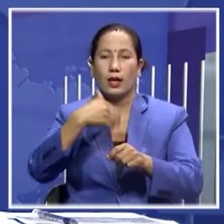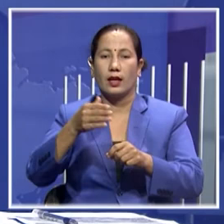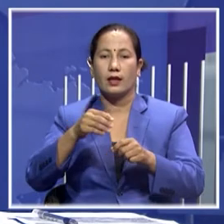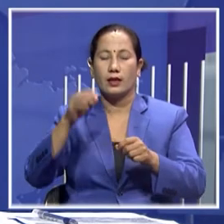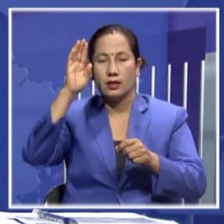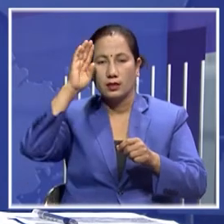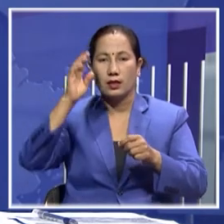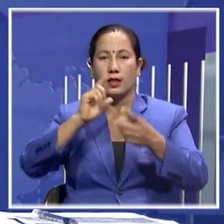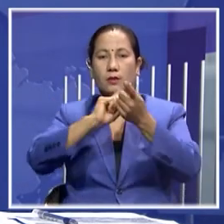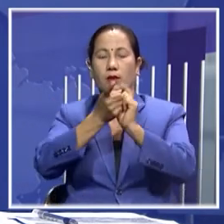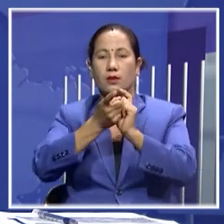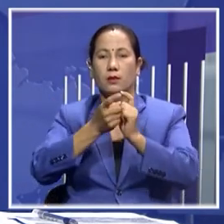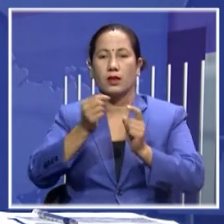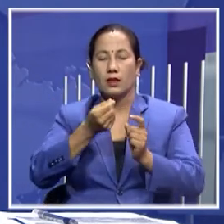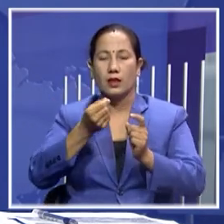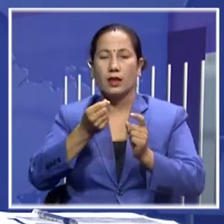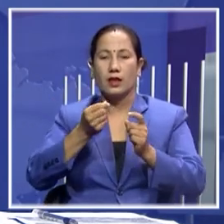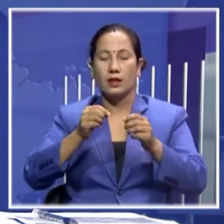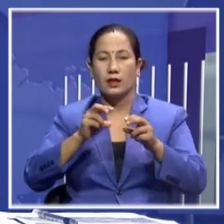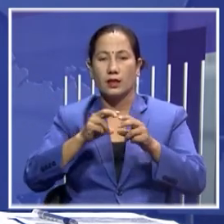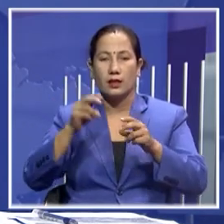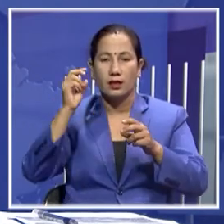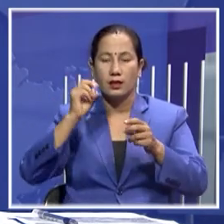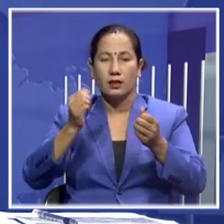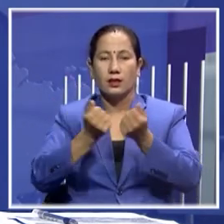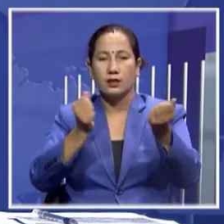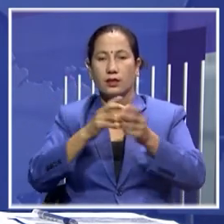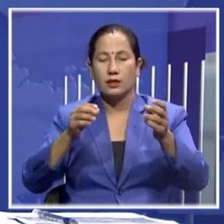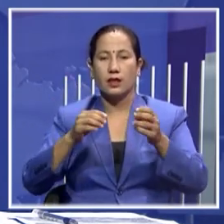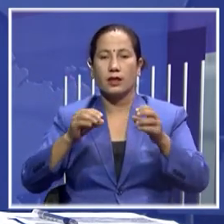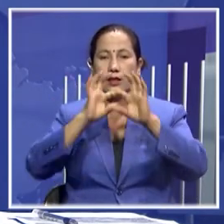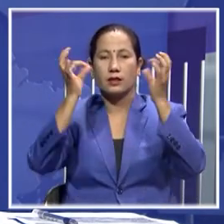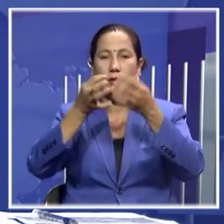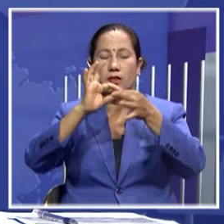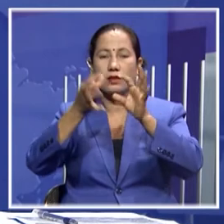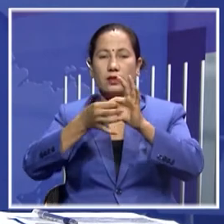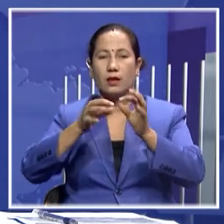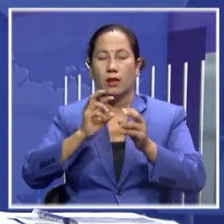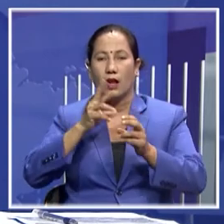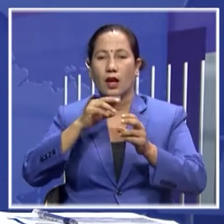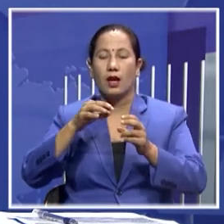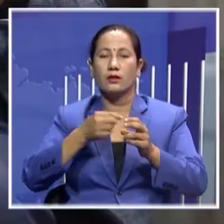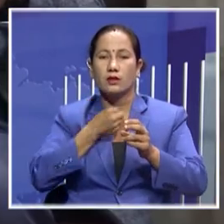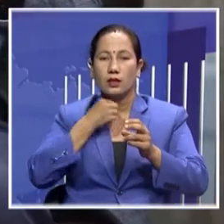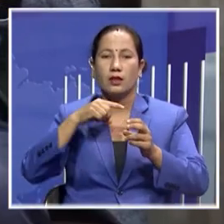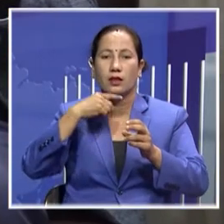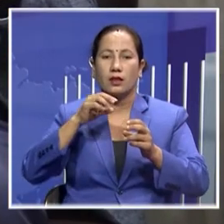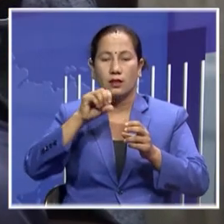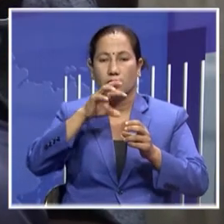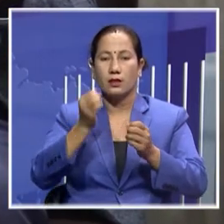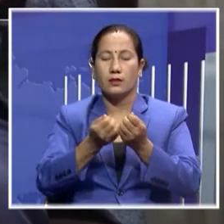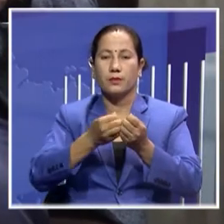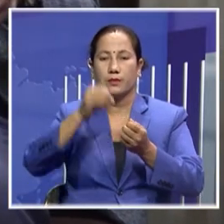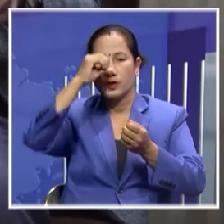सरकार फेरबदलबारे केही सञ्चार माध्यम र सामाजिक सञ्जालमा आएका हल्लाहरूमा सत्यता नरहेको बताउनुभयो।